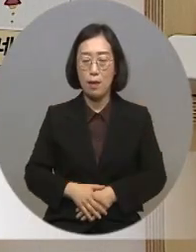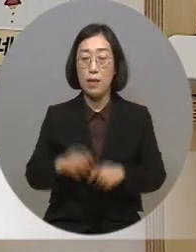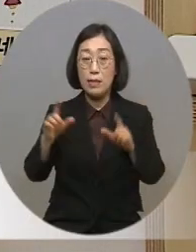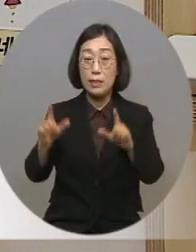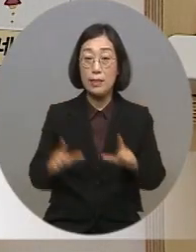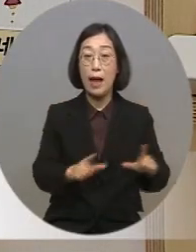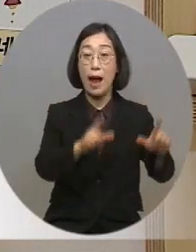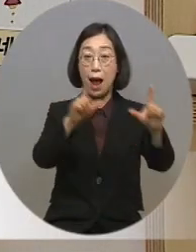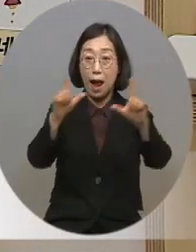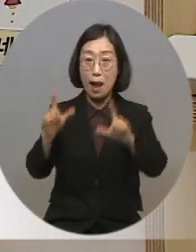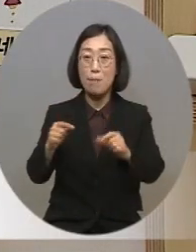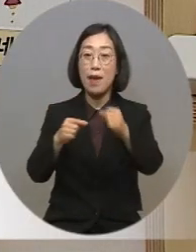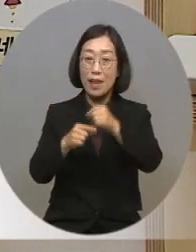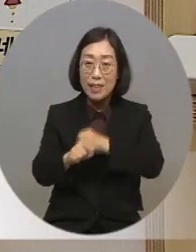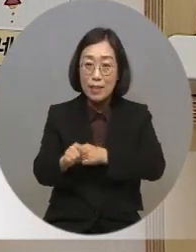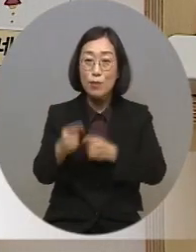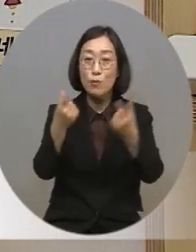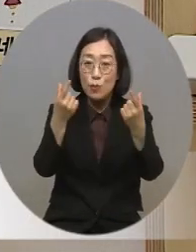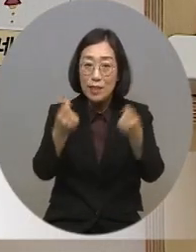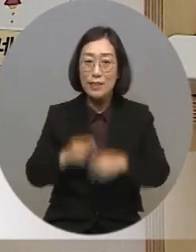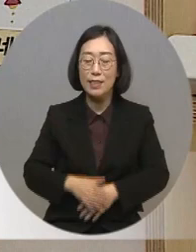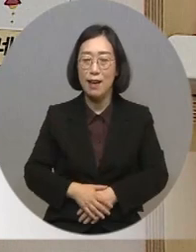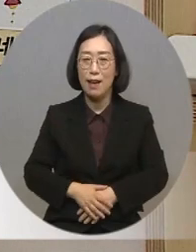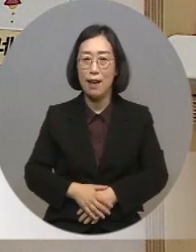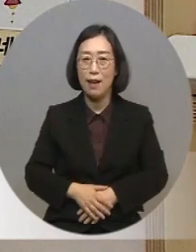살아가는 삶의 이유이자